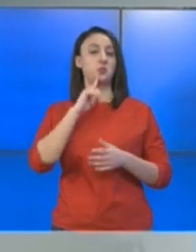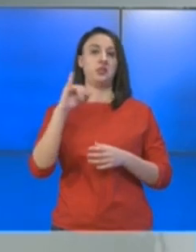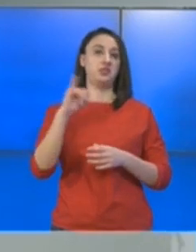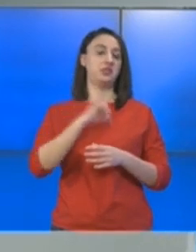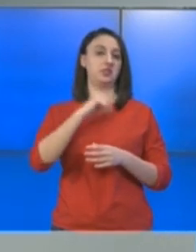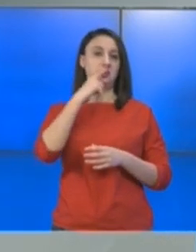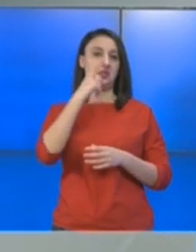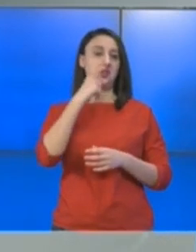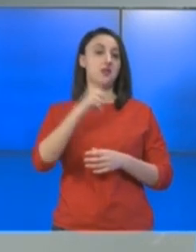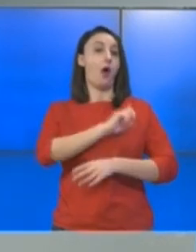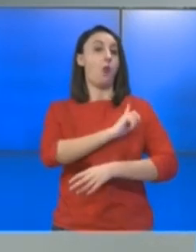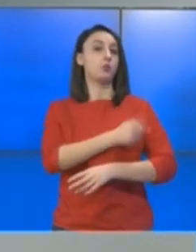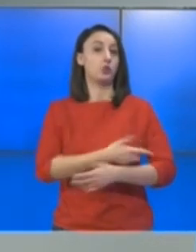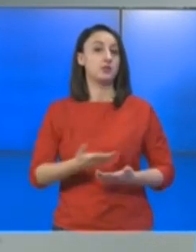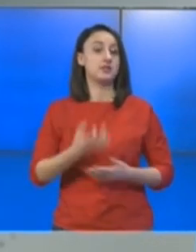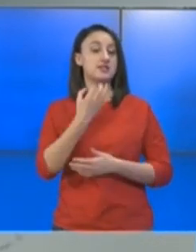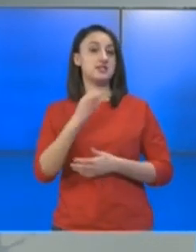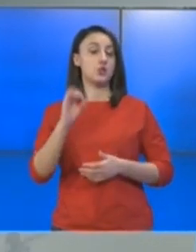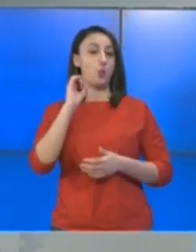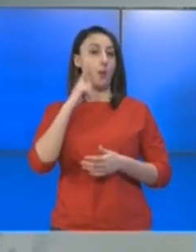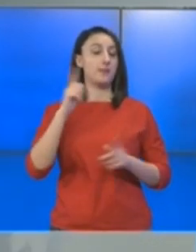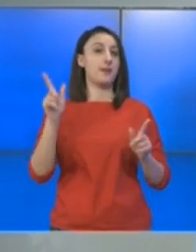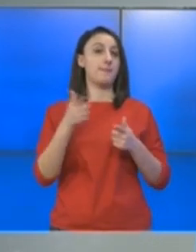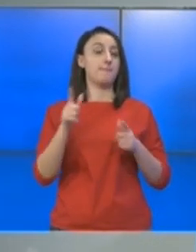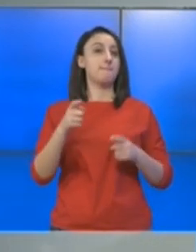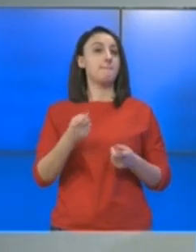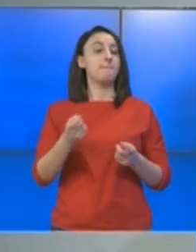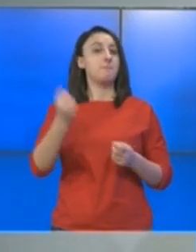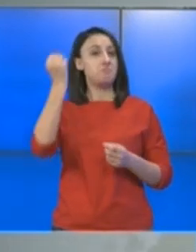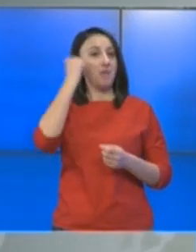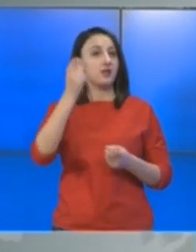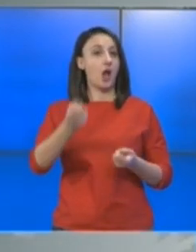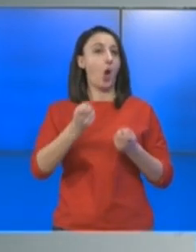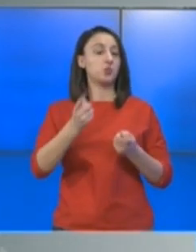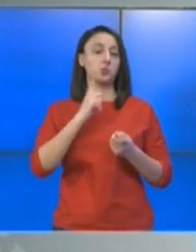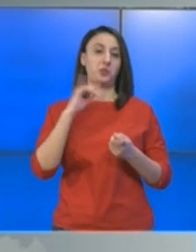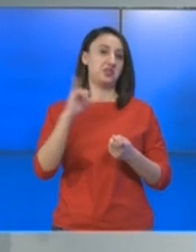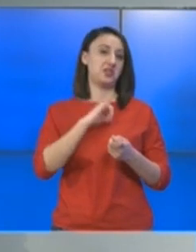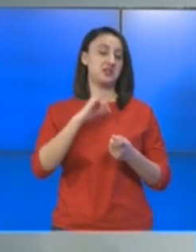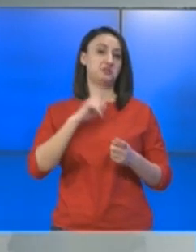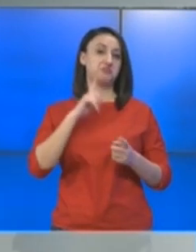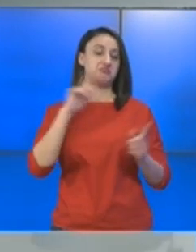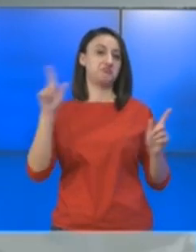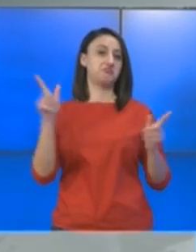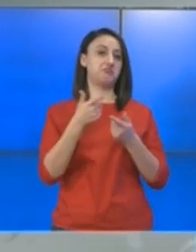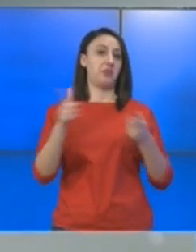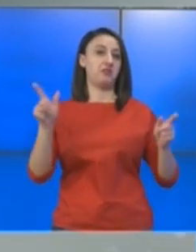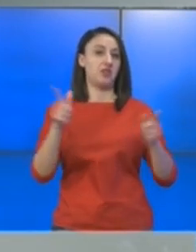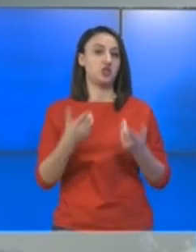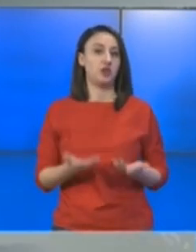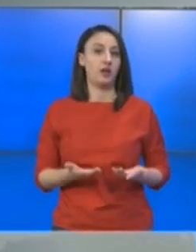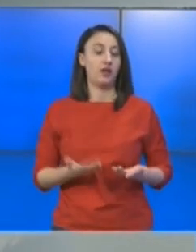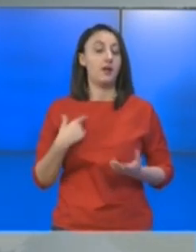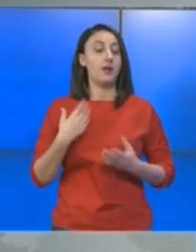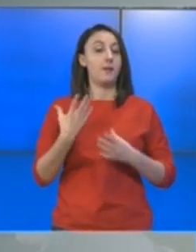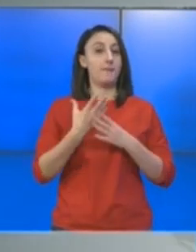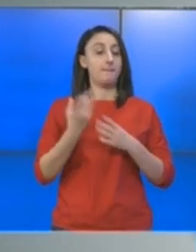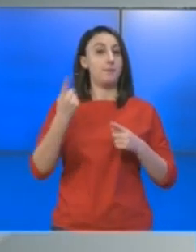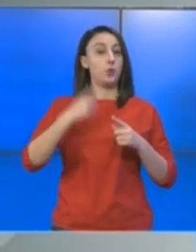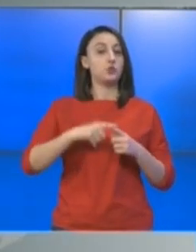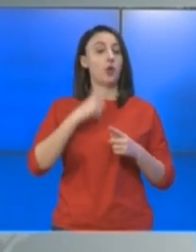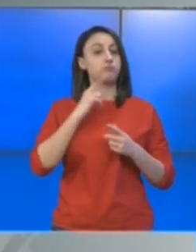doare autorităților zeci de localnici din Piatra Olt au ignorat carantina și au încins petrecerea antroponim cel mai mult au